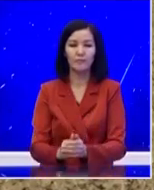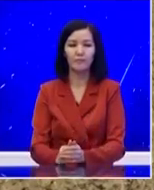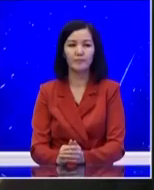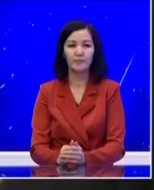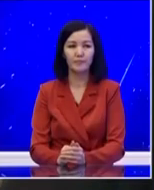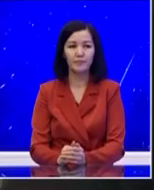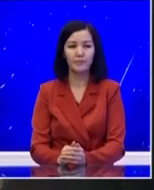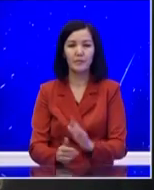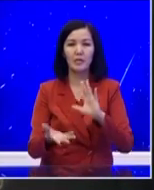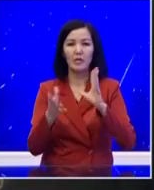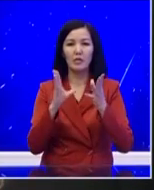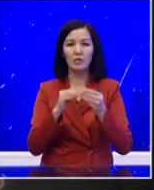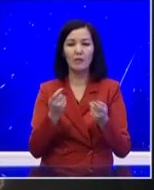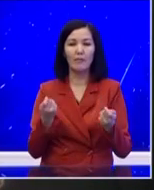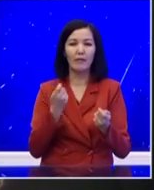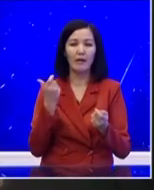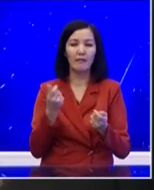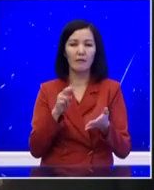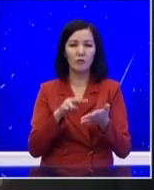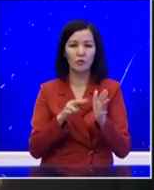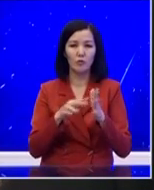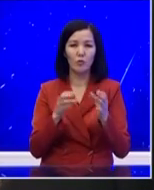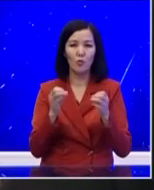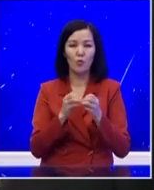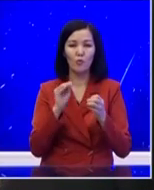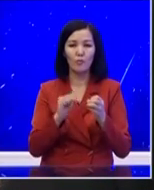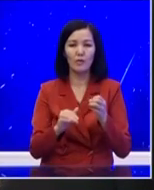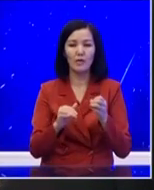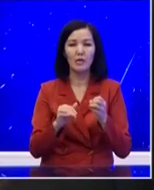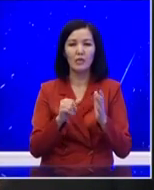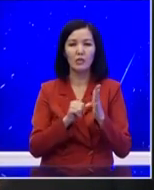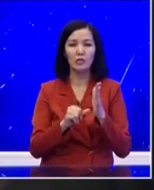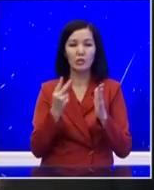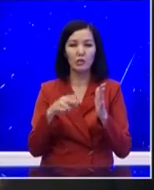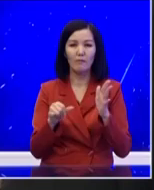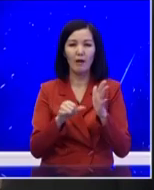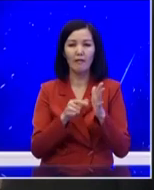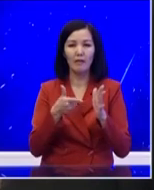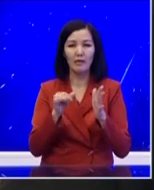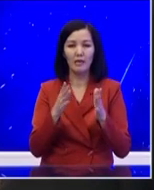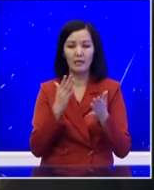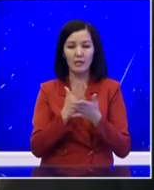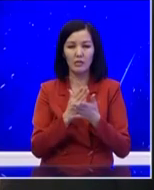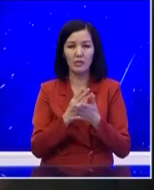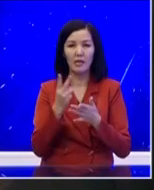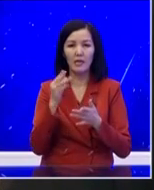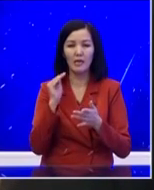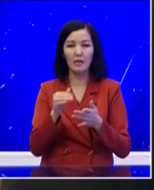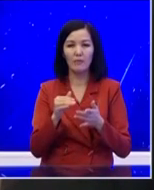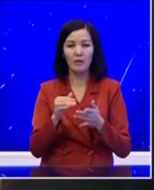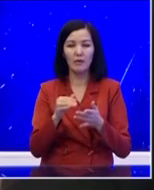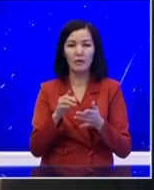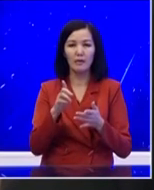жауаптылары. Жалпы дәнді дақылын жоспарымыз 10026 гектар. Оның ішінде 2000 гектар күздігіміз, 2000 гектар